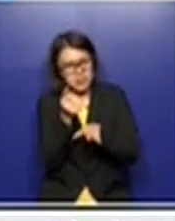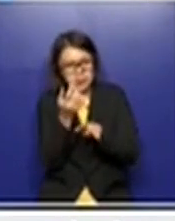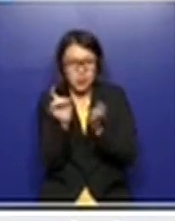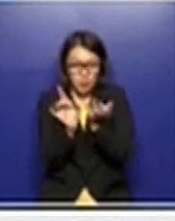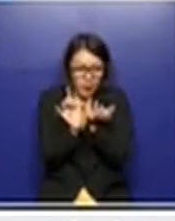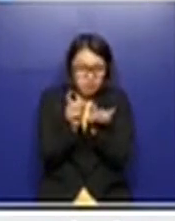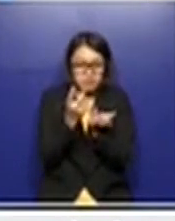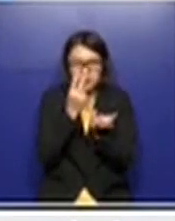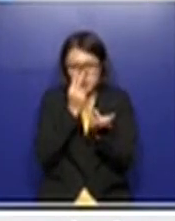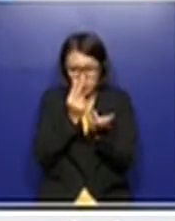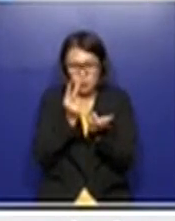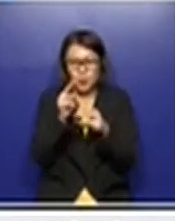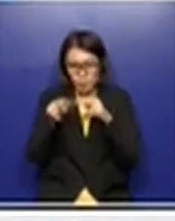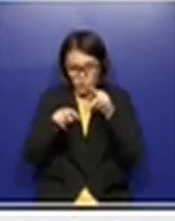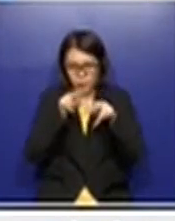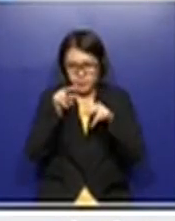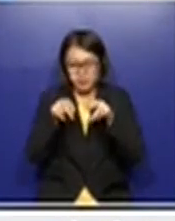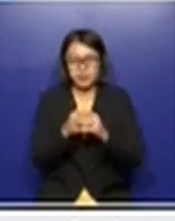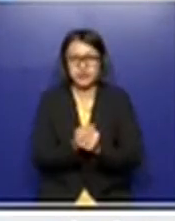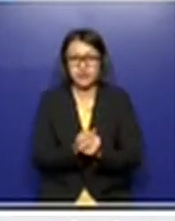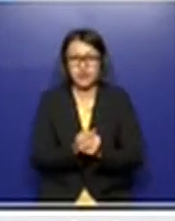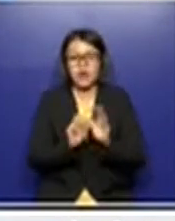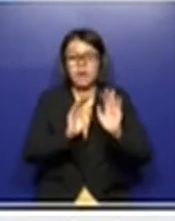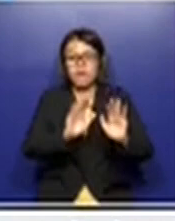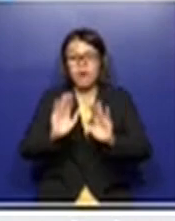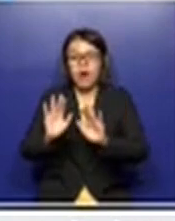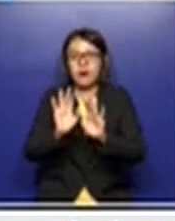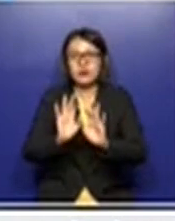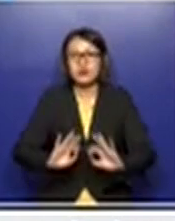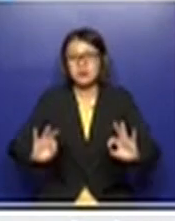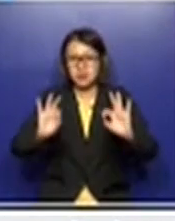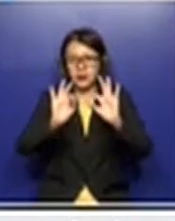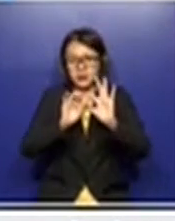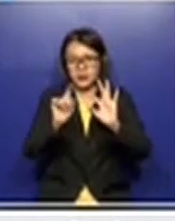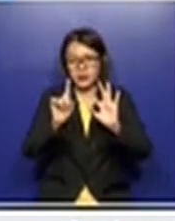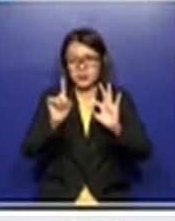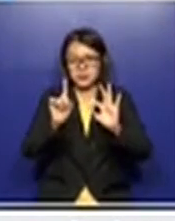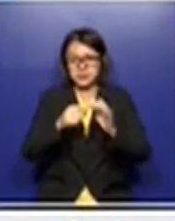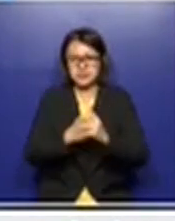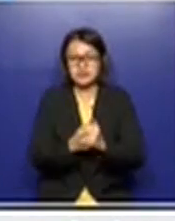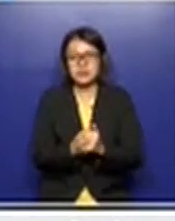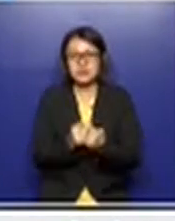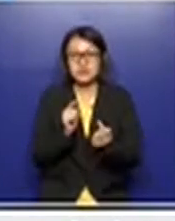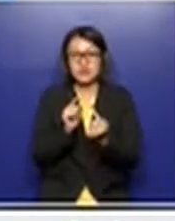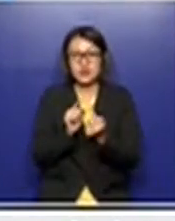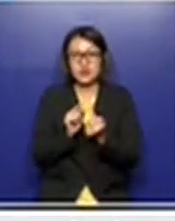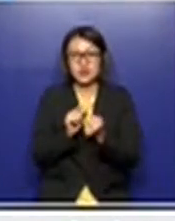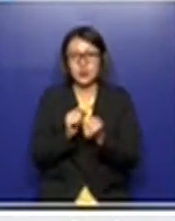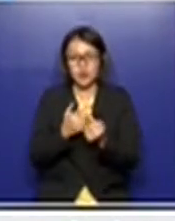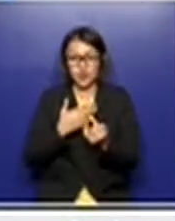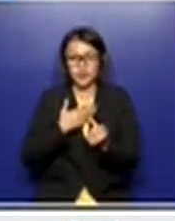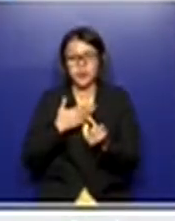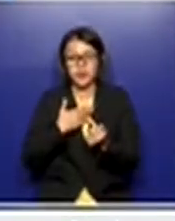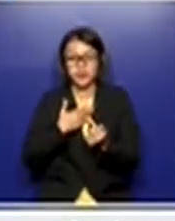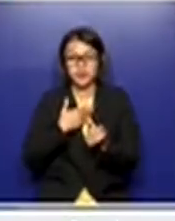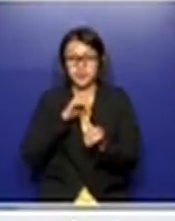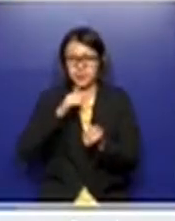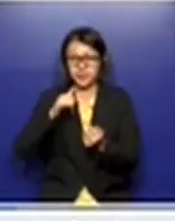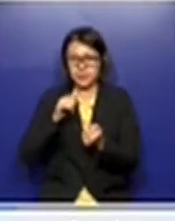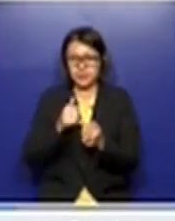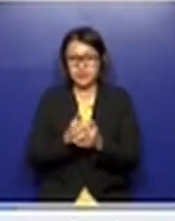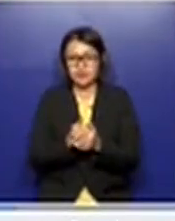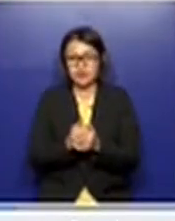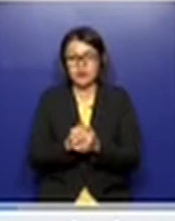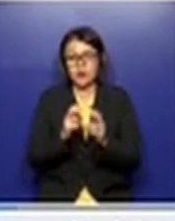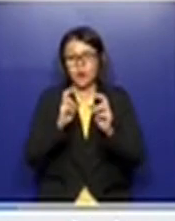และก็ขออนุญาตได้ฝากประเด็นที่สำคัญและเกี่ยวข้องกับพื้นที่ผมในบางประเด็นนะครับเรื่อง